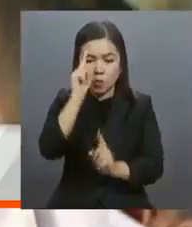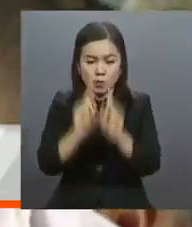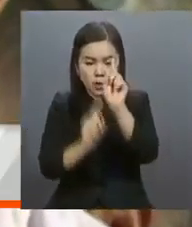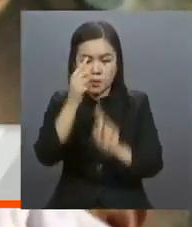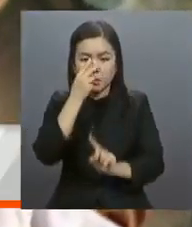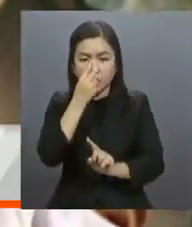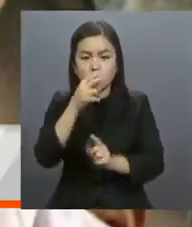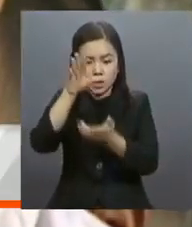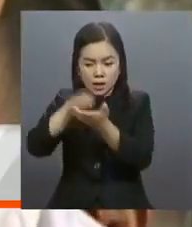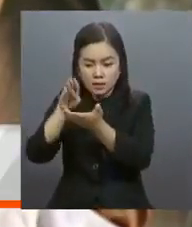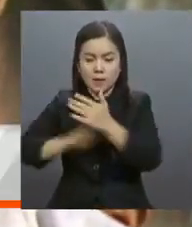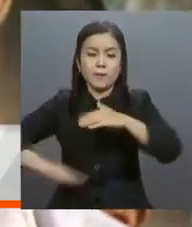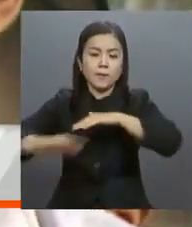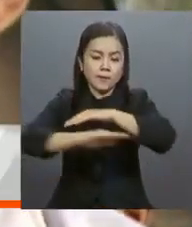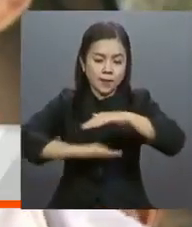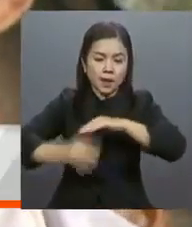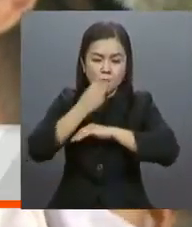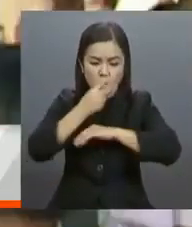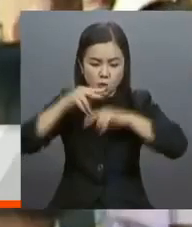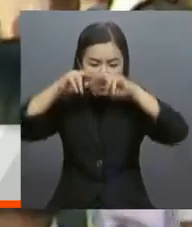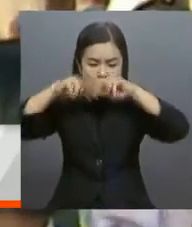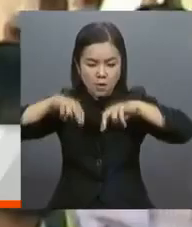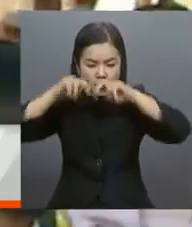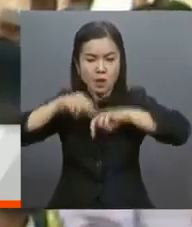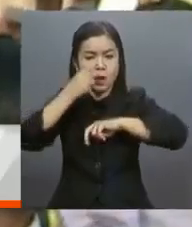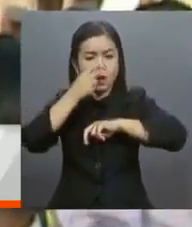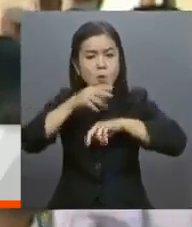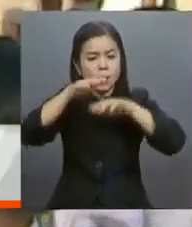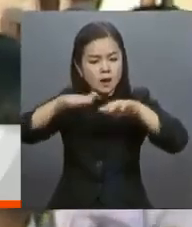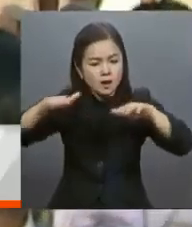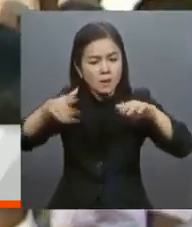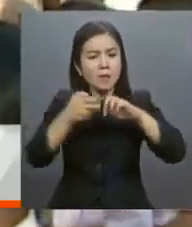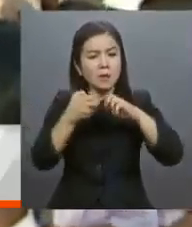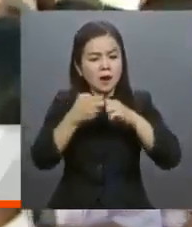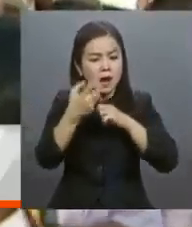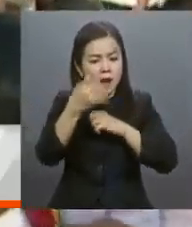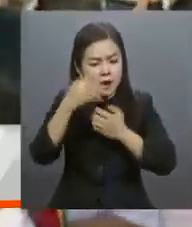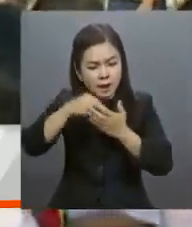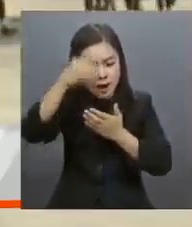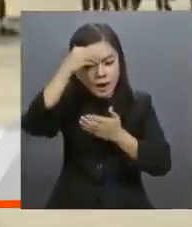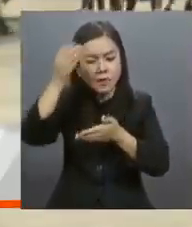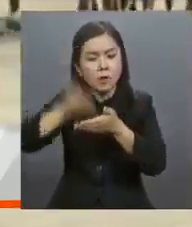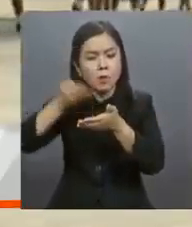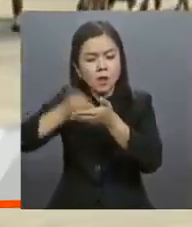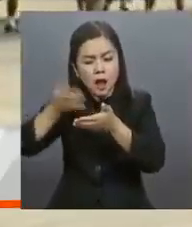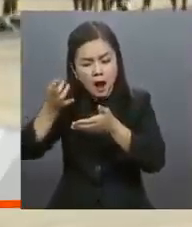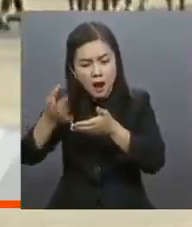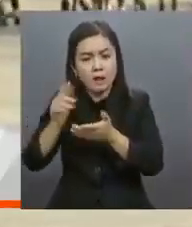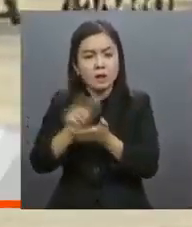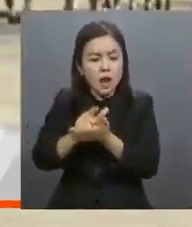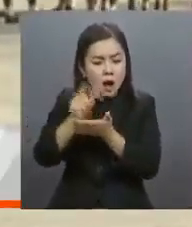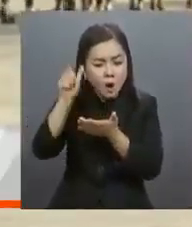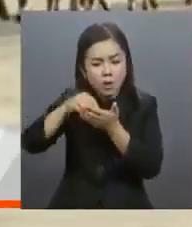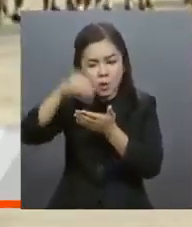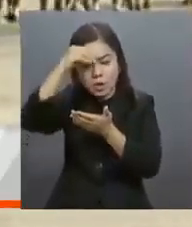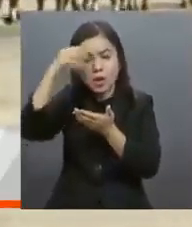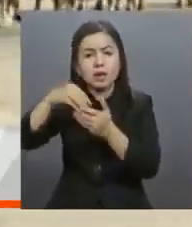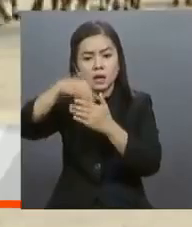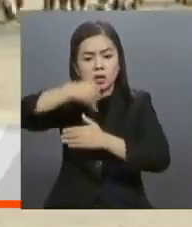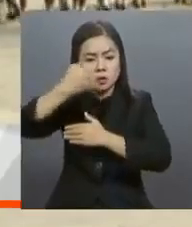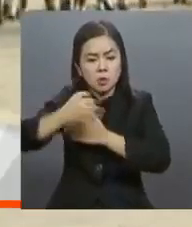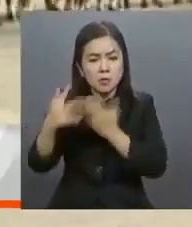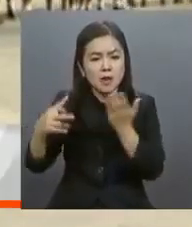จากนั้นนะคะนำสถิติที่ได้มาวิเคราะห์ว่าเด็กมีปัญหาและอุปสรรคต่อการเข้าศึกษาต่อหรือต้องออกจากการศึกษากลางคันอย่างไ